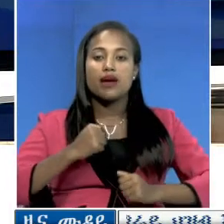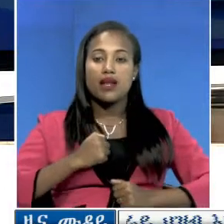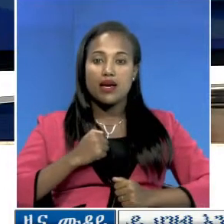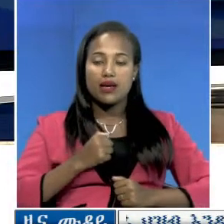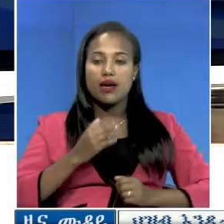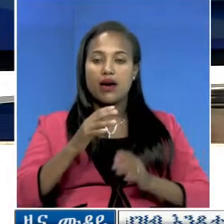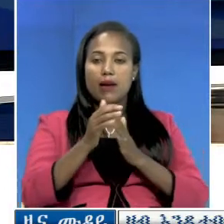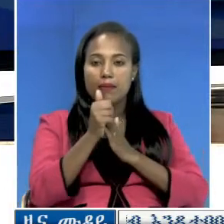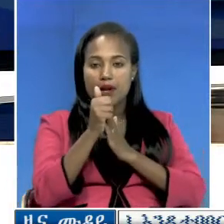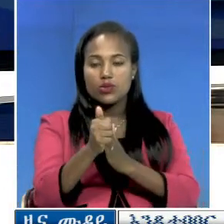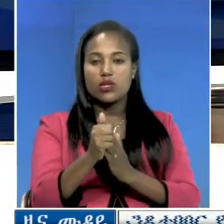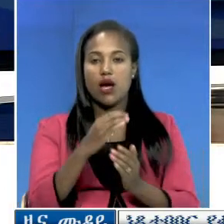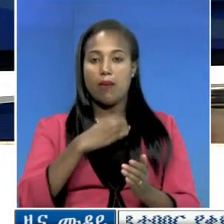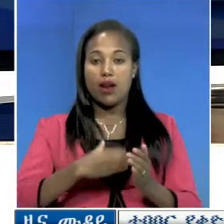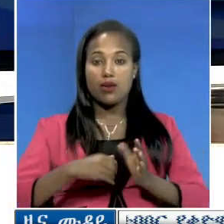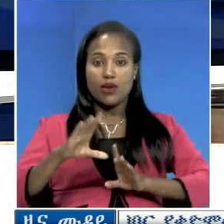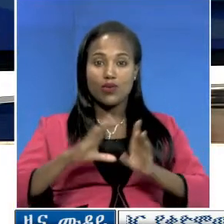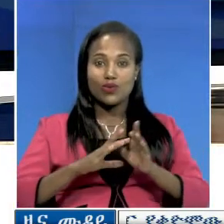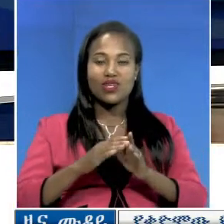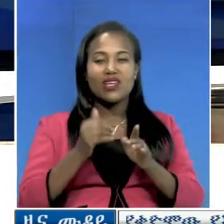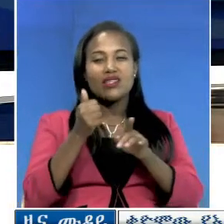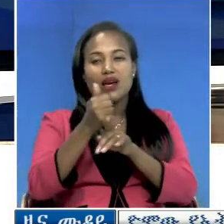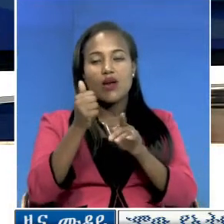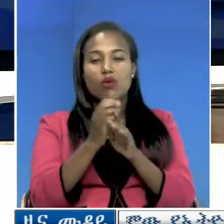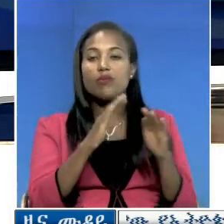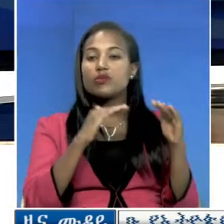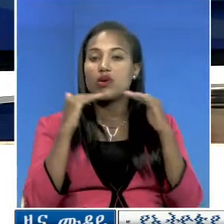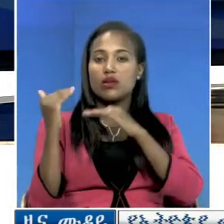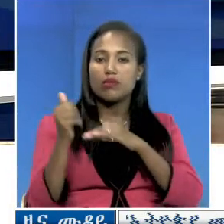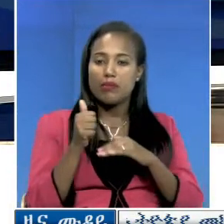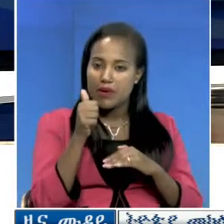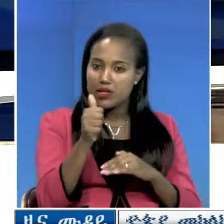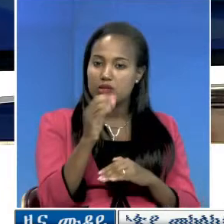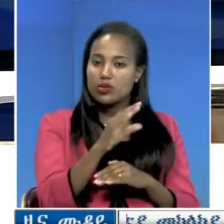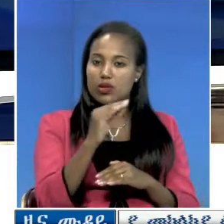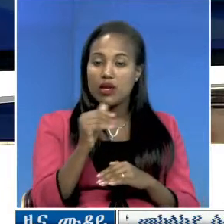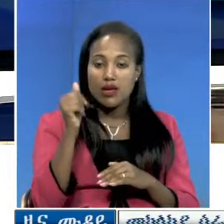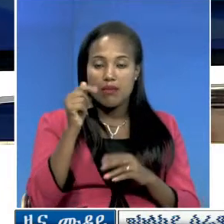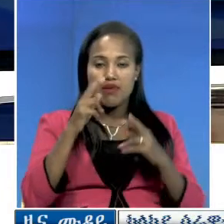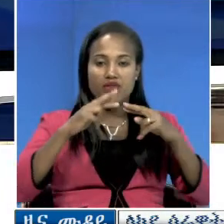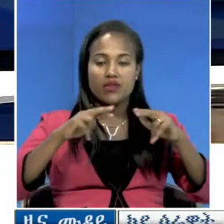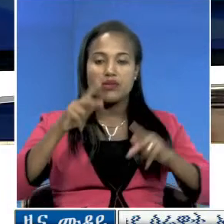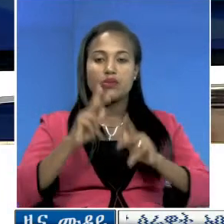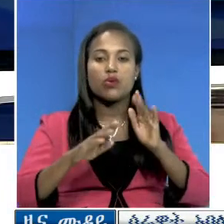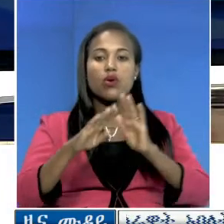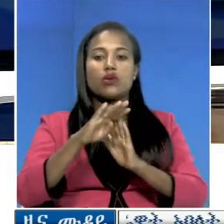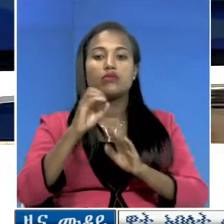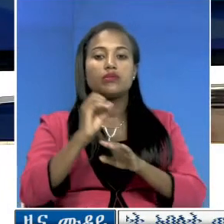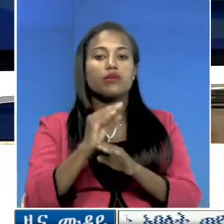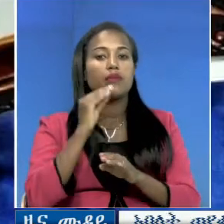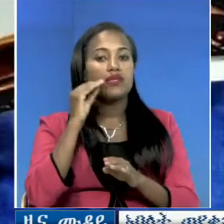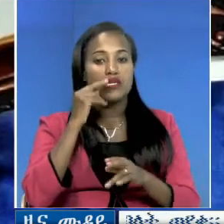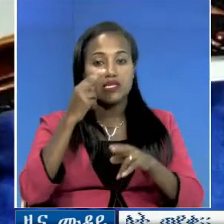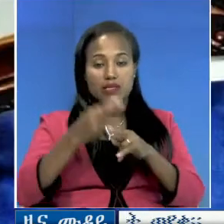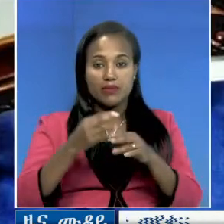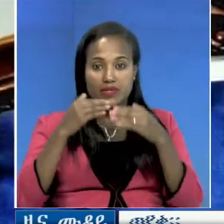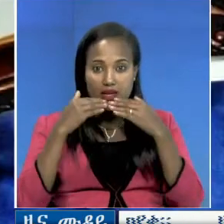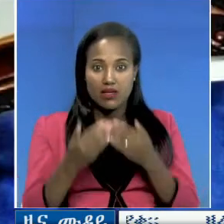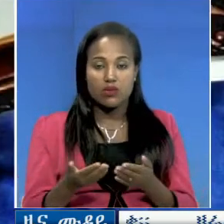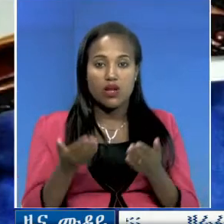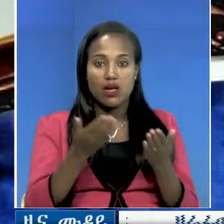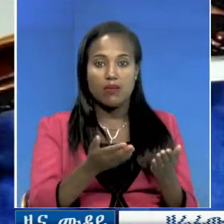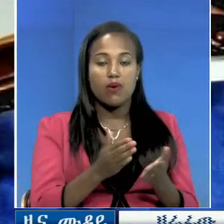ሰራዊት አመራሮችና አባላት ላደረጉት ተጋድሎና መስዋዕትነት በራሳቸውና በኢፌድሪ የህዝብ ተወካዮች ምክር ቤት ስም ምስጋናቸውን